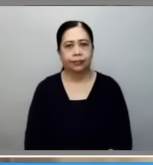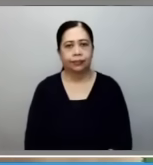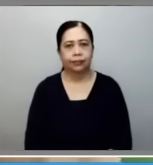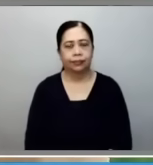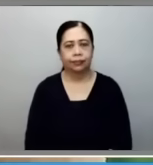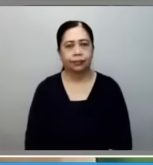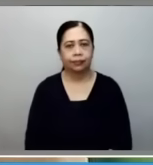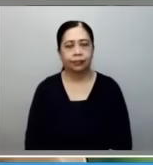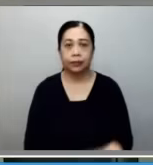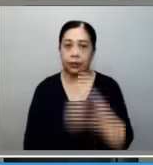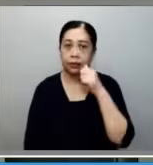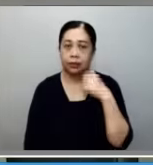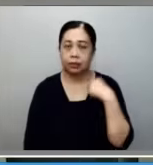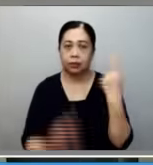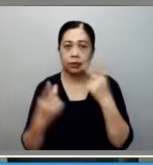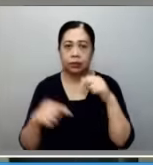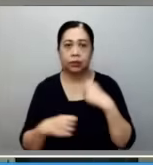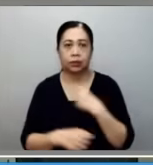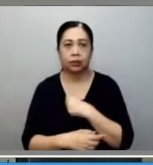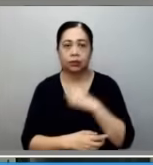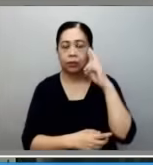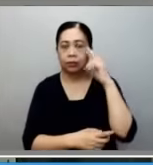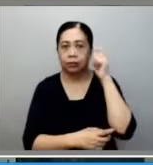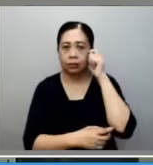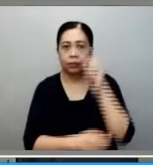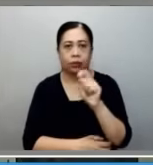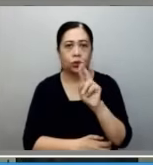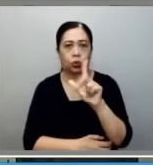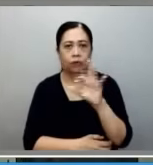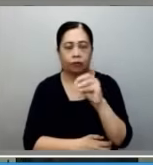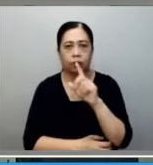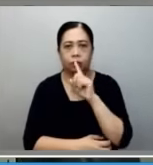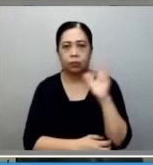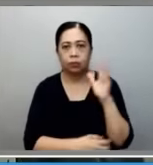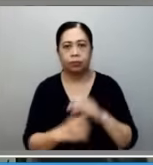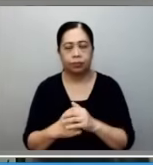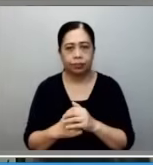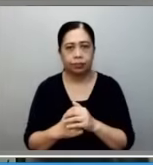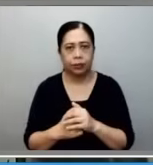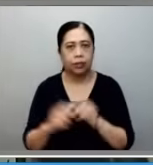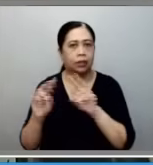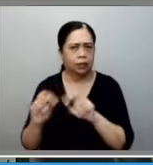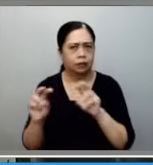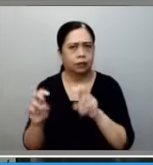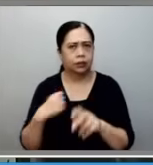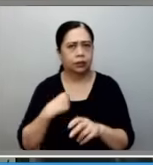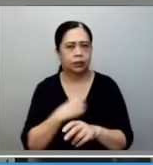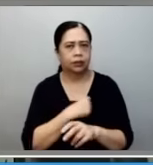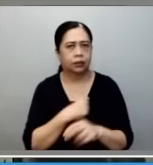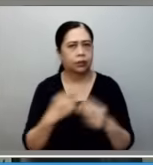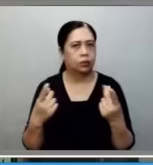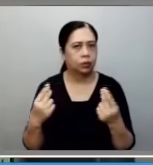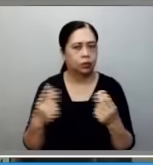Kony, kagabi bumisita rin dito si Senator Raffy Tulfo at nangako siyang iimbestigahan sa Senado yung